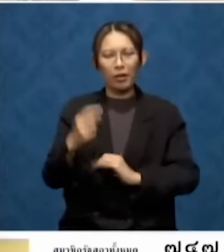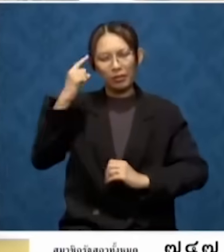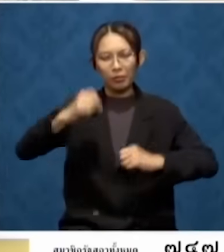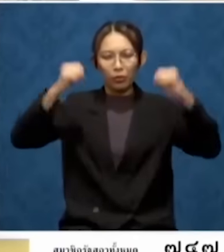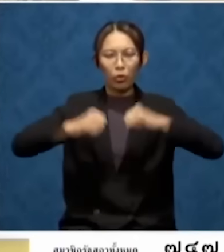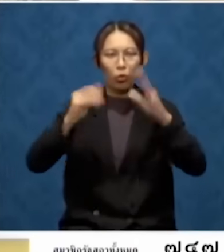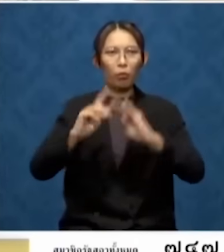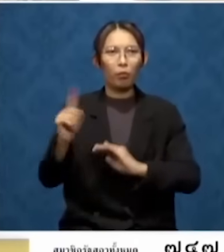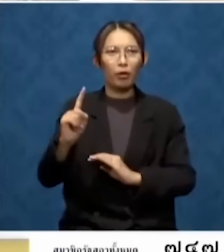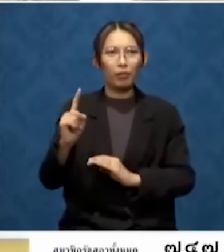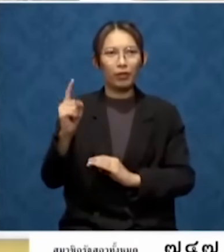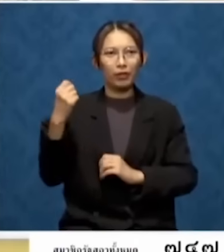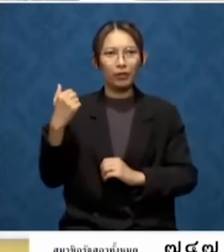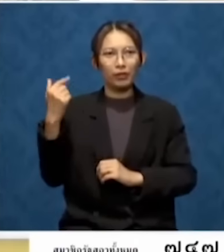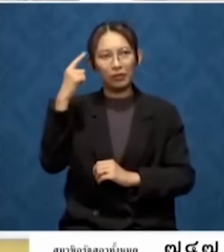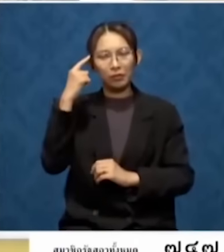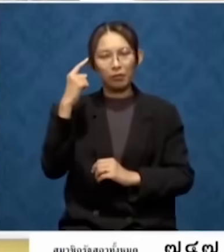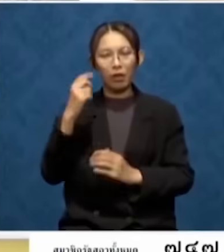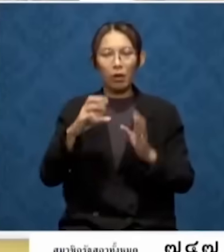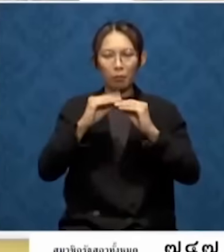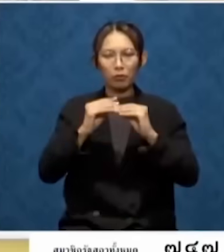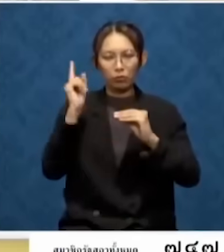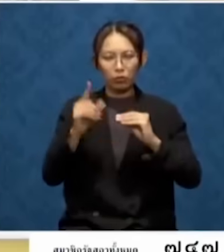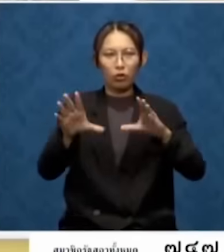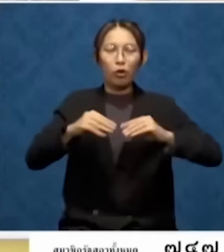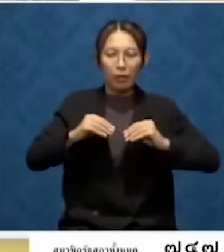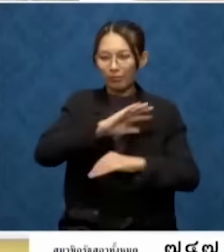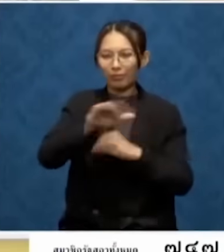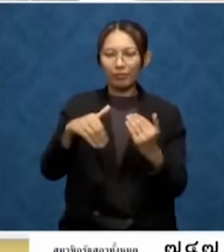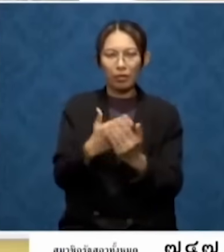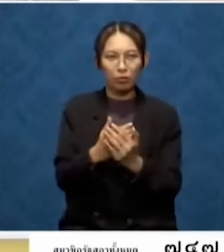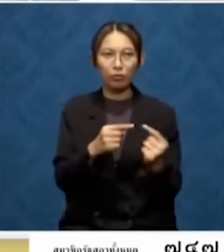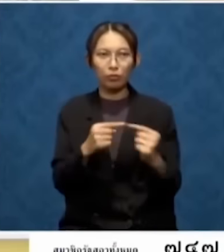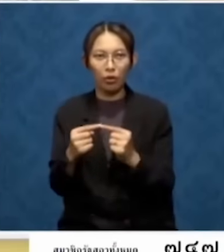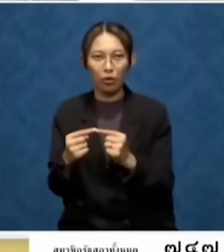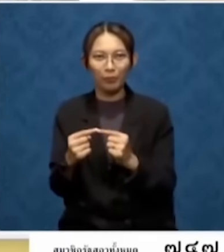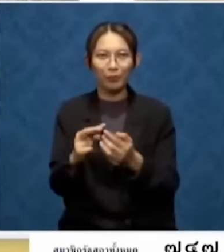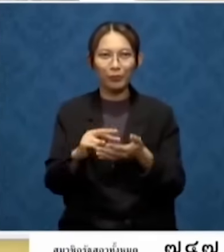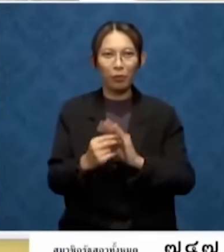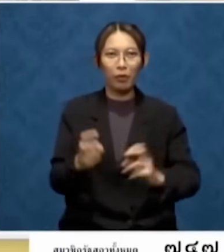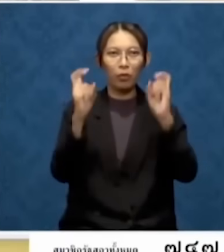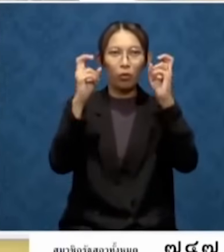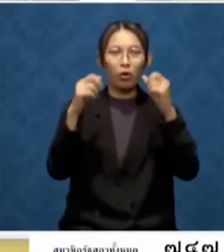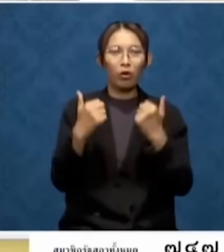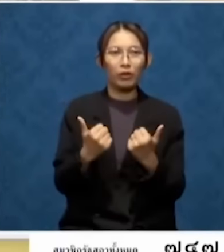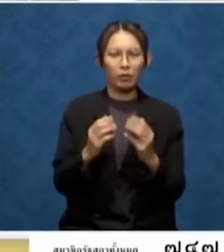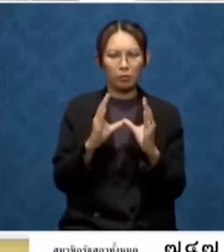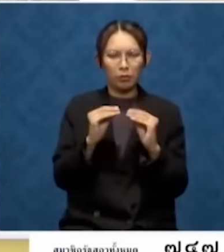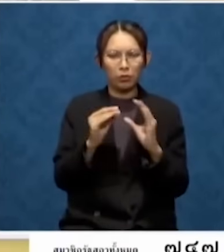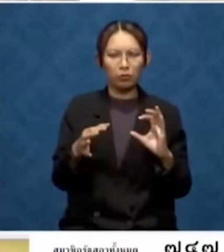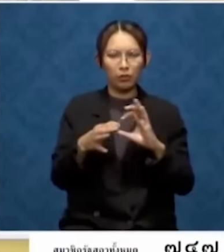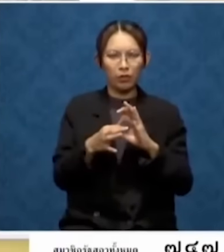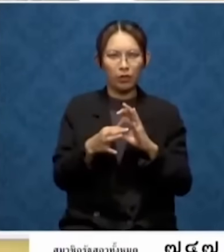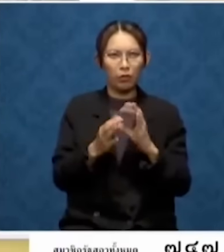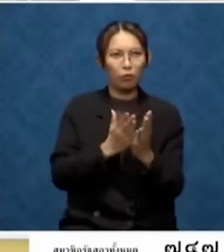เป็นนิติที่ชอบที่ประชุมเป็นผู้พิจารณาและลงมติต่อไปเรื่องนี้เป็นเรื่องที่ประชุมวิป